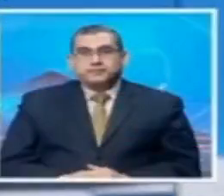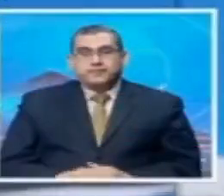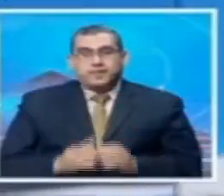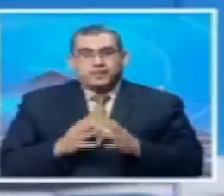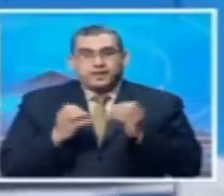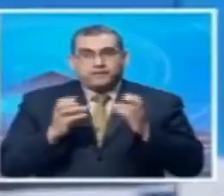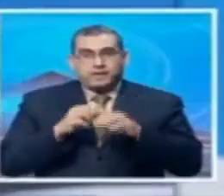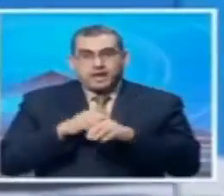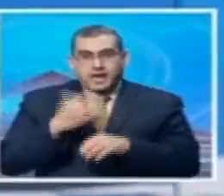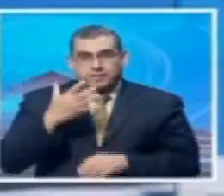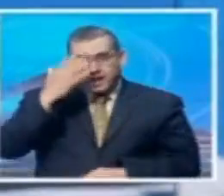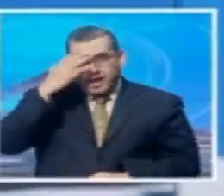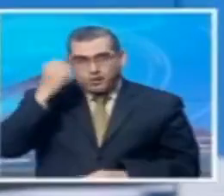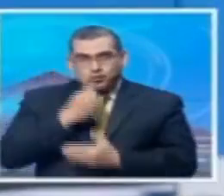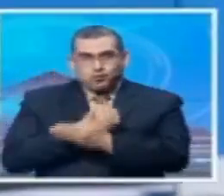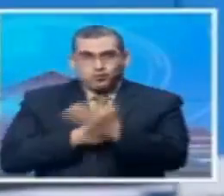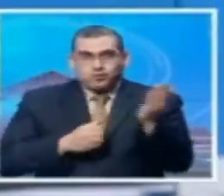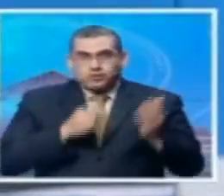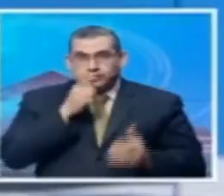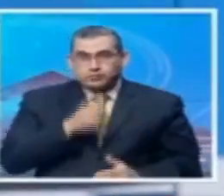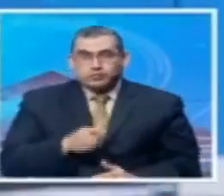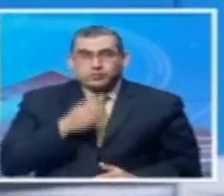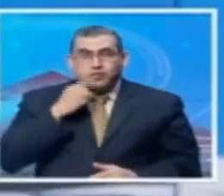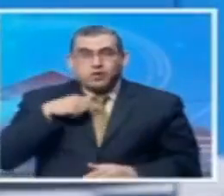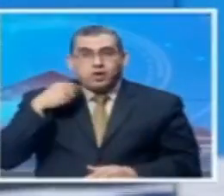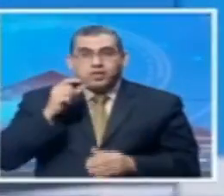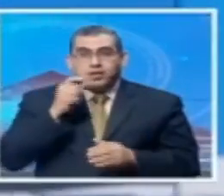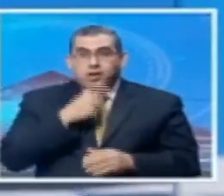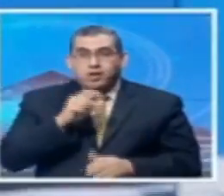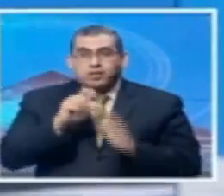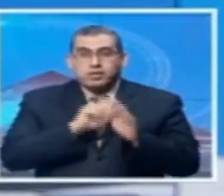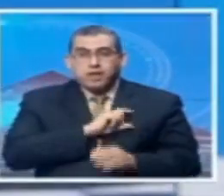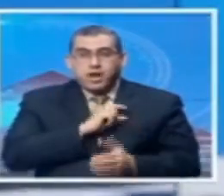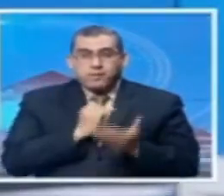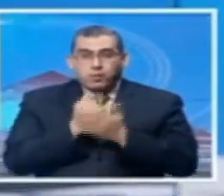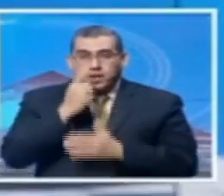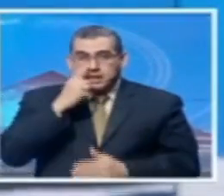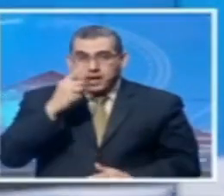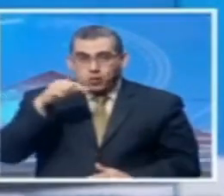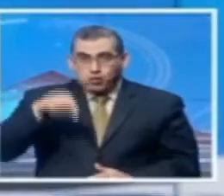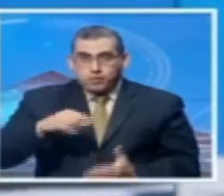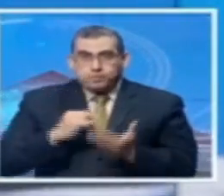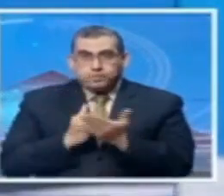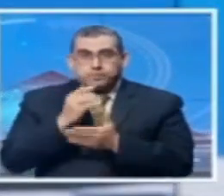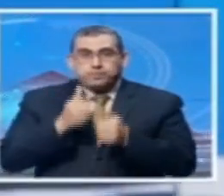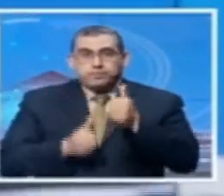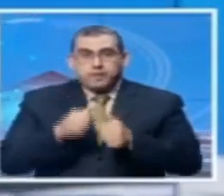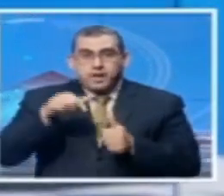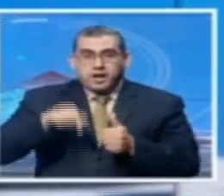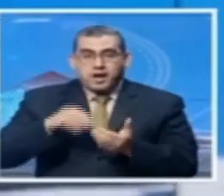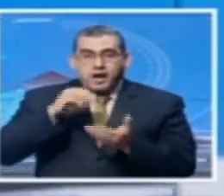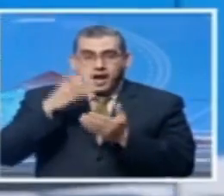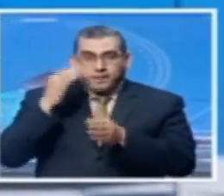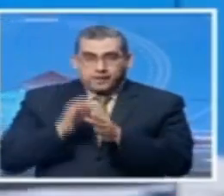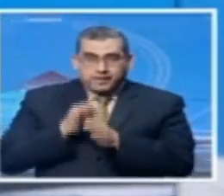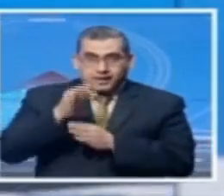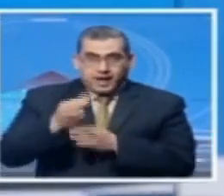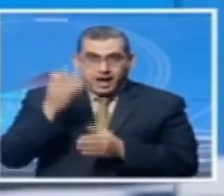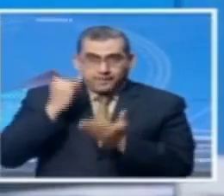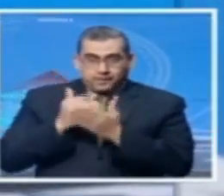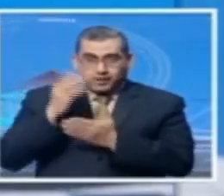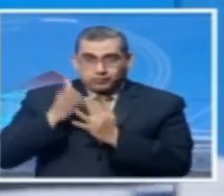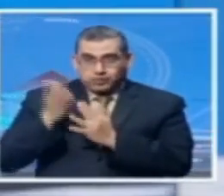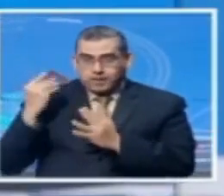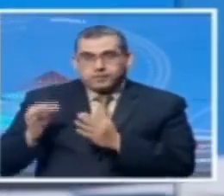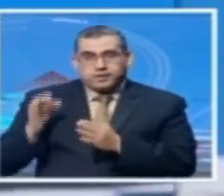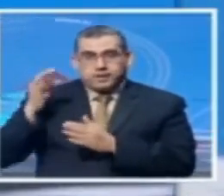تفاصيل نشرة مشاهدينا الكرام أهلا بحضراتكم. أدى طلاب الصف الأول الثانوي اليوم الأول من امتحانات المؤجلة من الفصل الدراسي